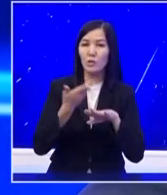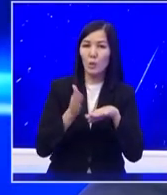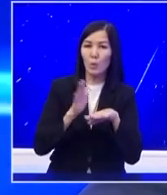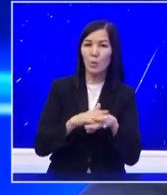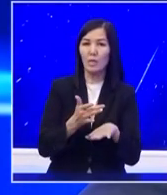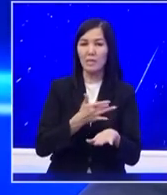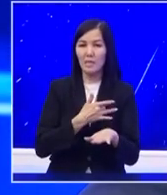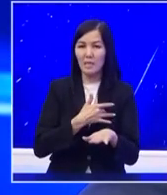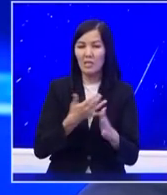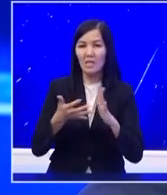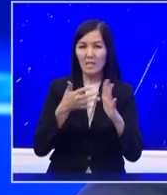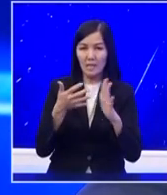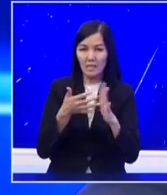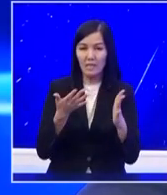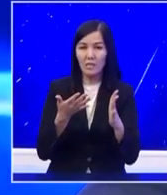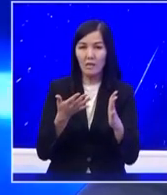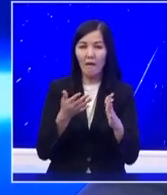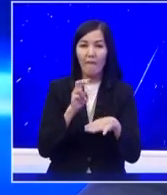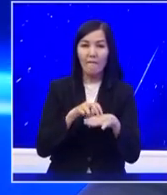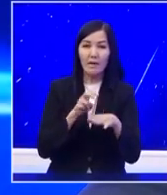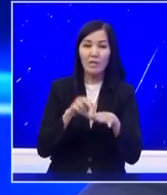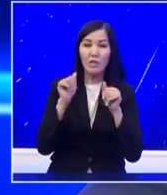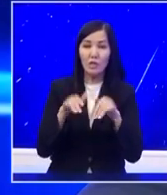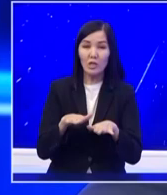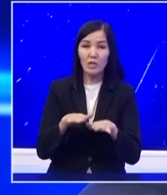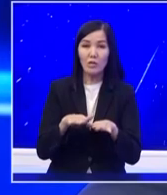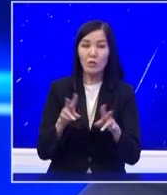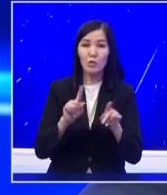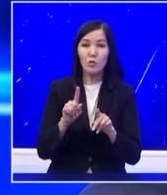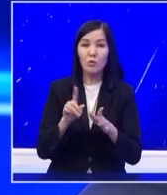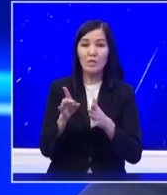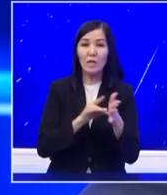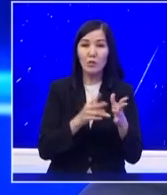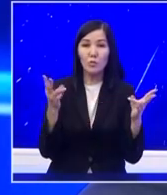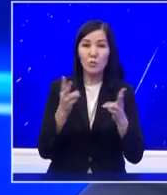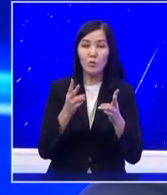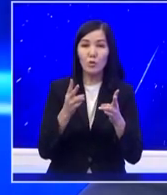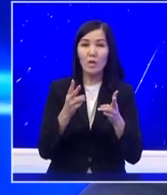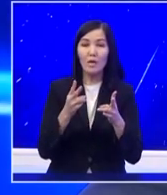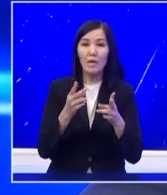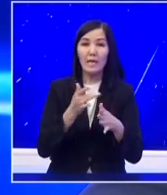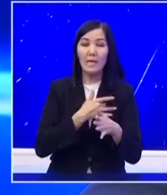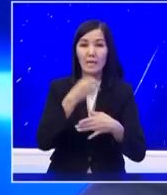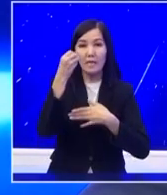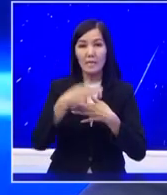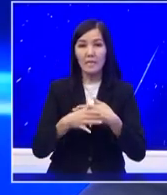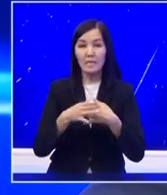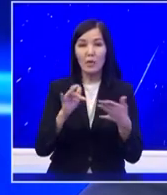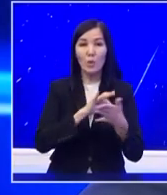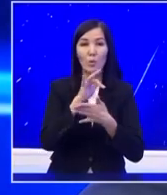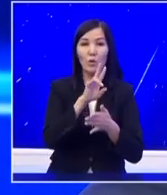сердечная недостаточность, врачами было принято решение госпитализировать его в кардиологический центр города